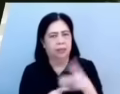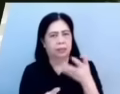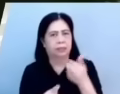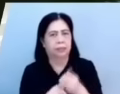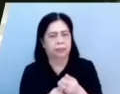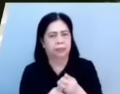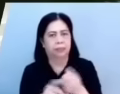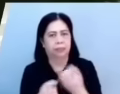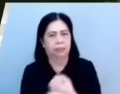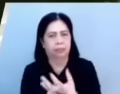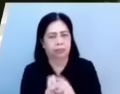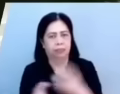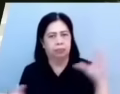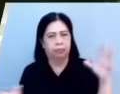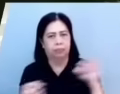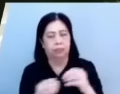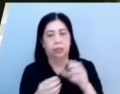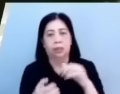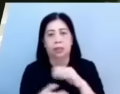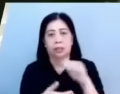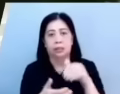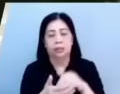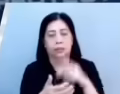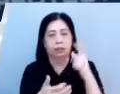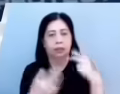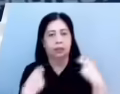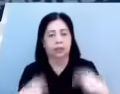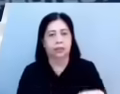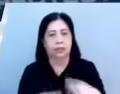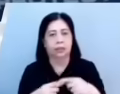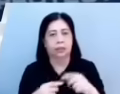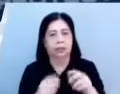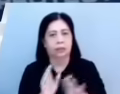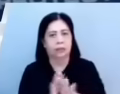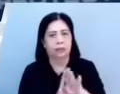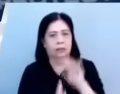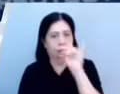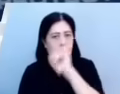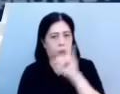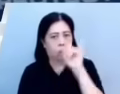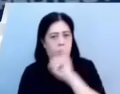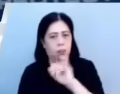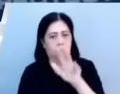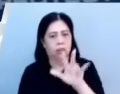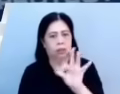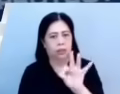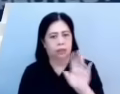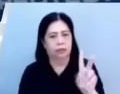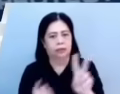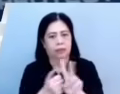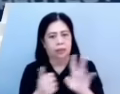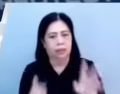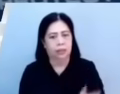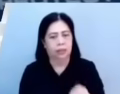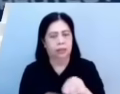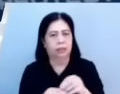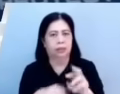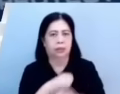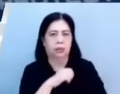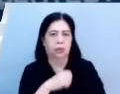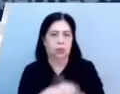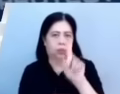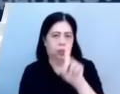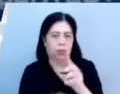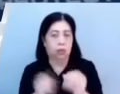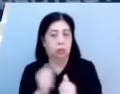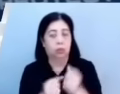Sa datos naman ng Center for Health Development Ilocos, 39 na ang biktima ng paputok sa rehiyon. Pinakamarami